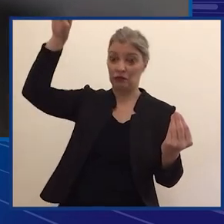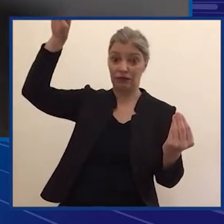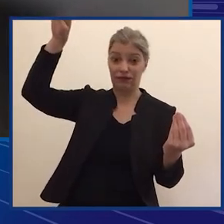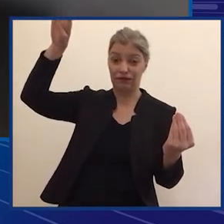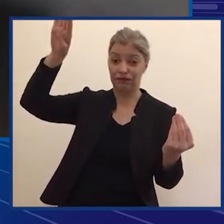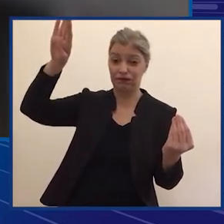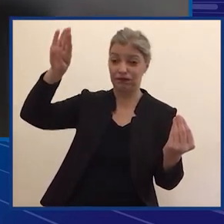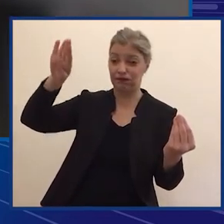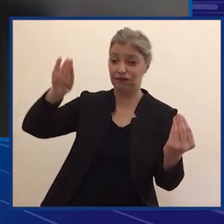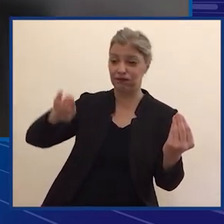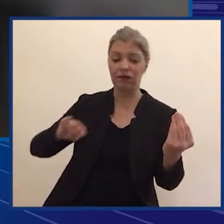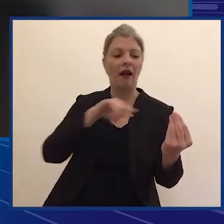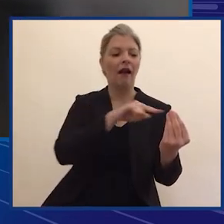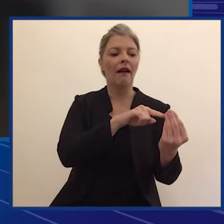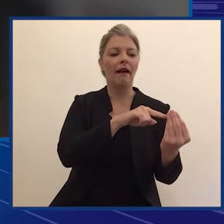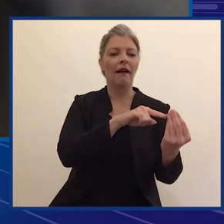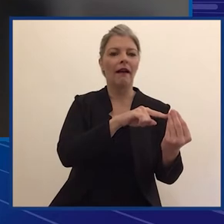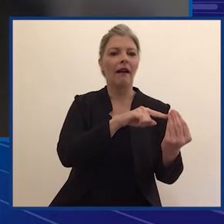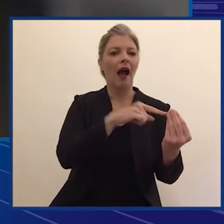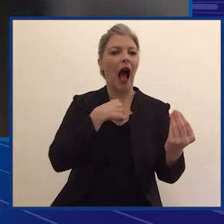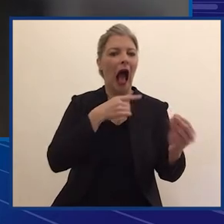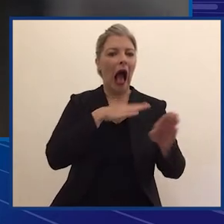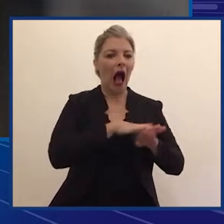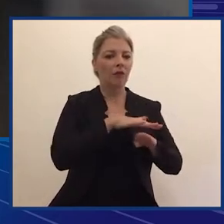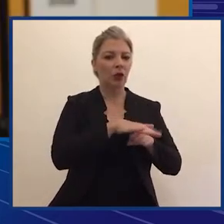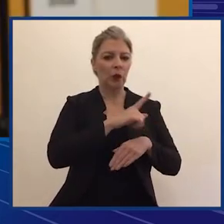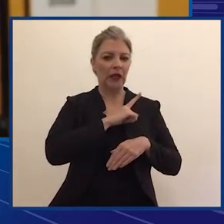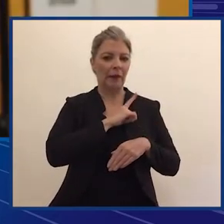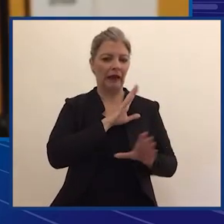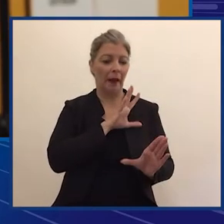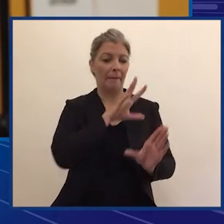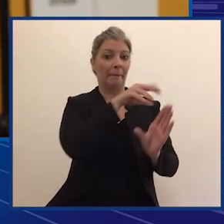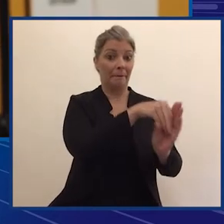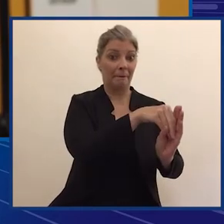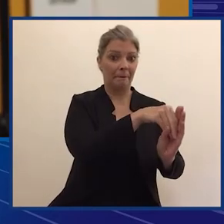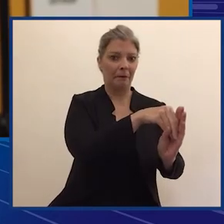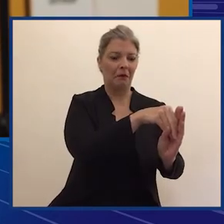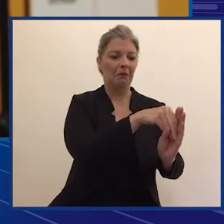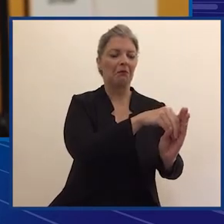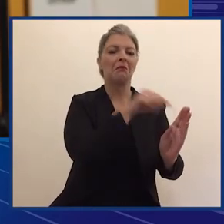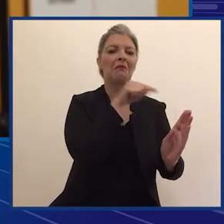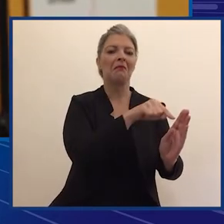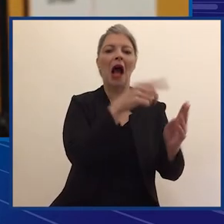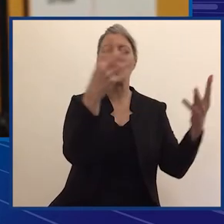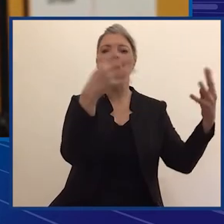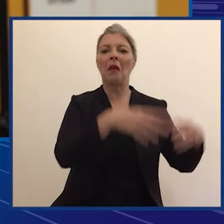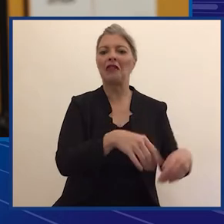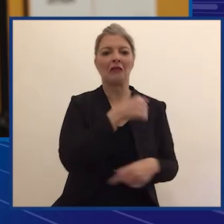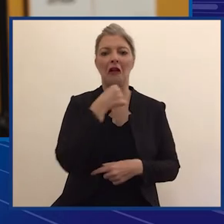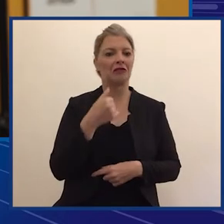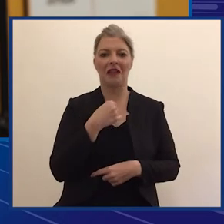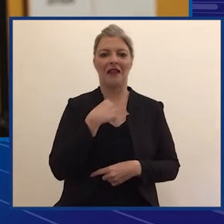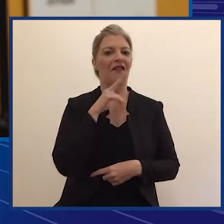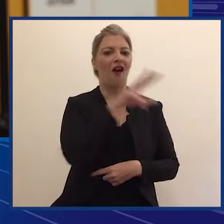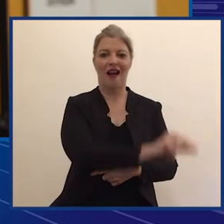prendere le nostre abitudini e regolasse la luce che arriva sulle nostre scrivanie in base alle nostre preferenze, perché l'ha imparato da noi.